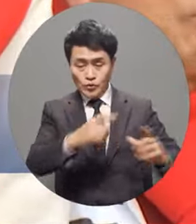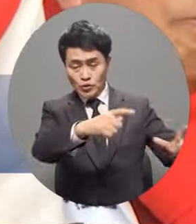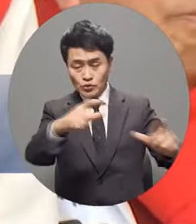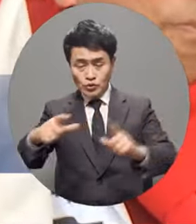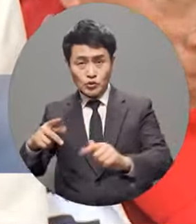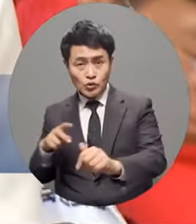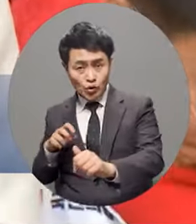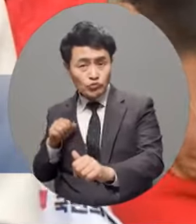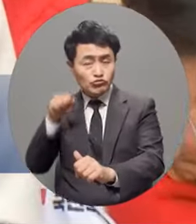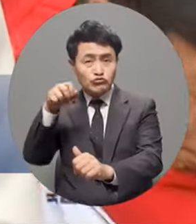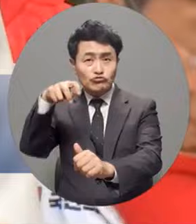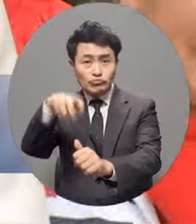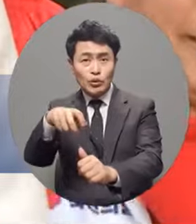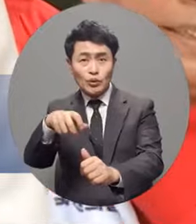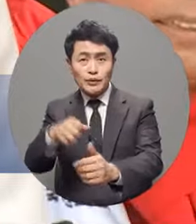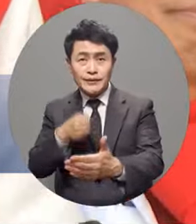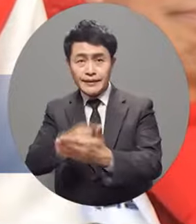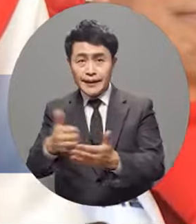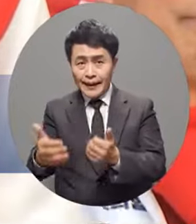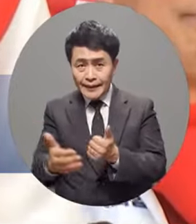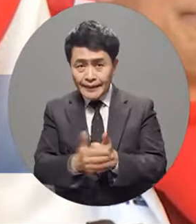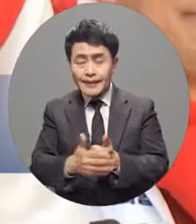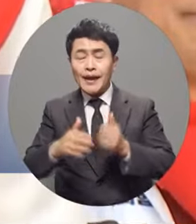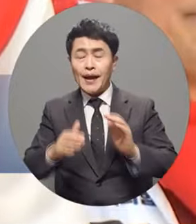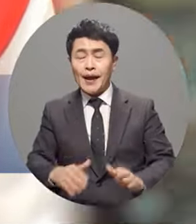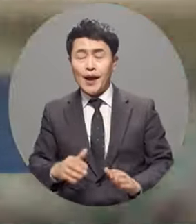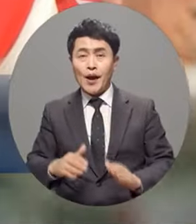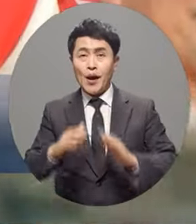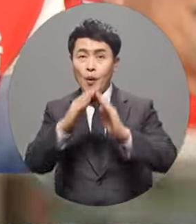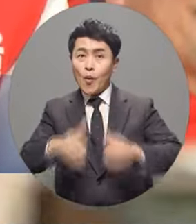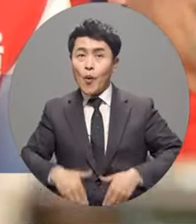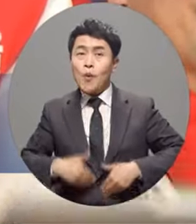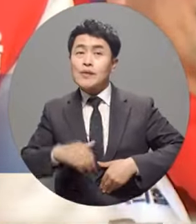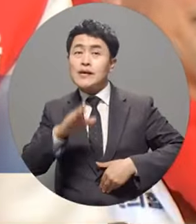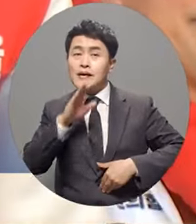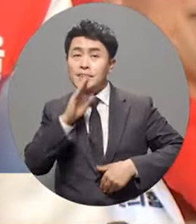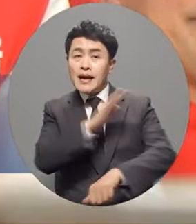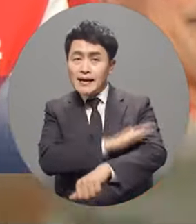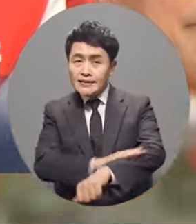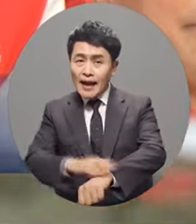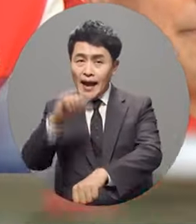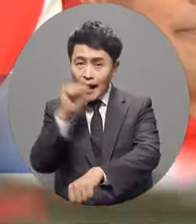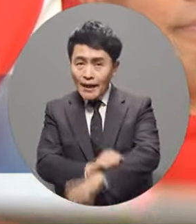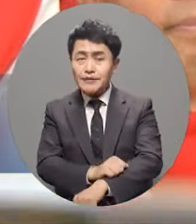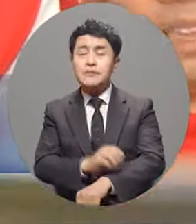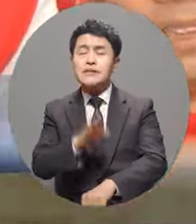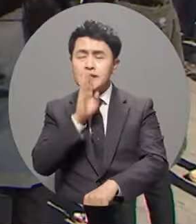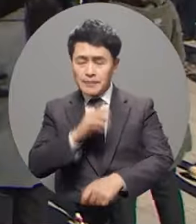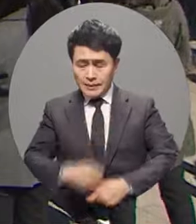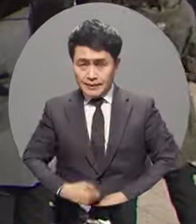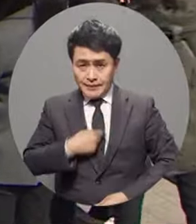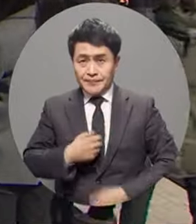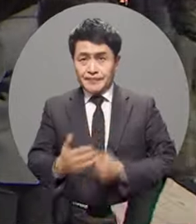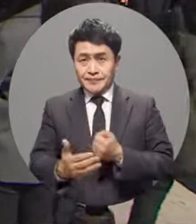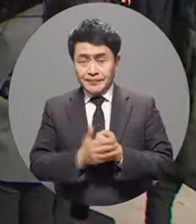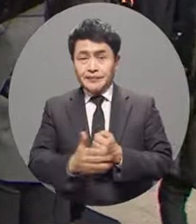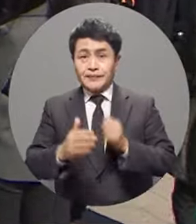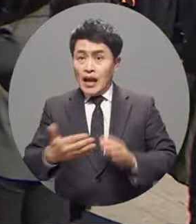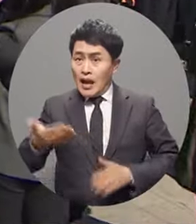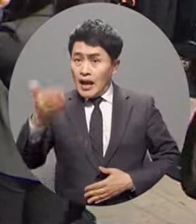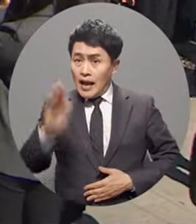후보를 냈습니다. 그건 호남에 정말 잘하고 싶고 정말 진심이기 때문입니다.